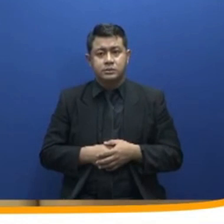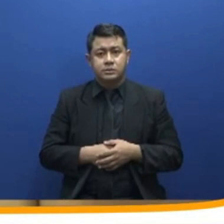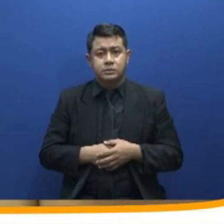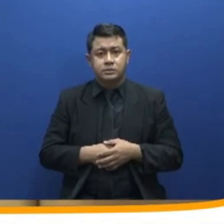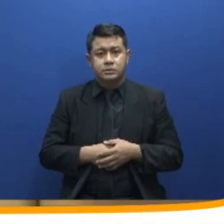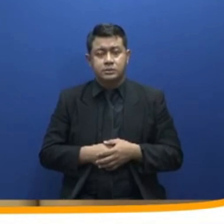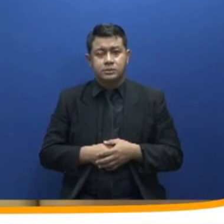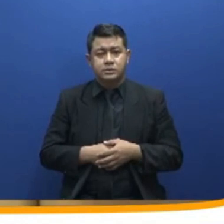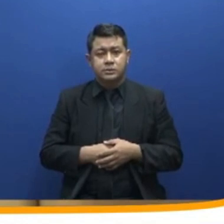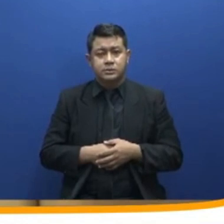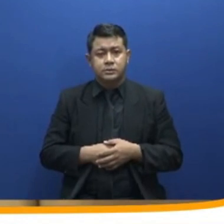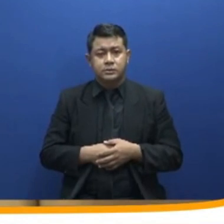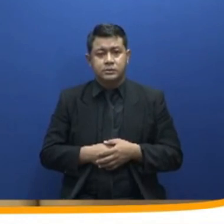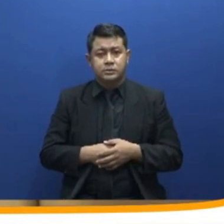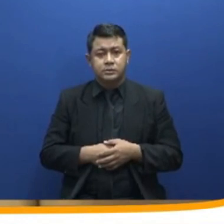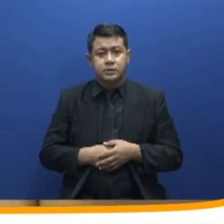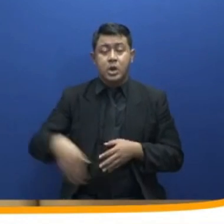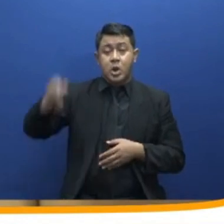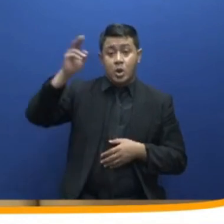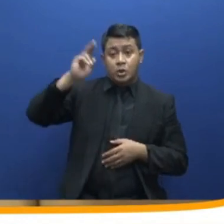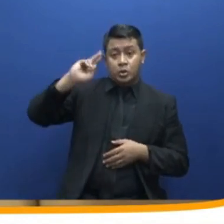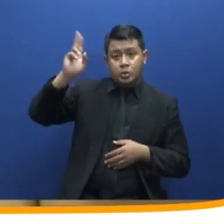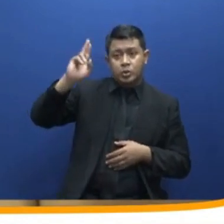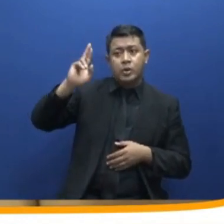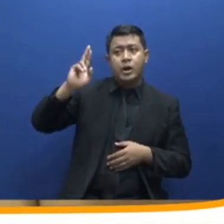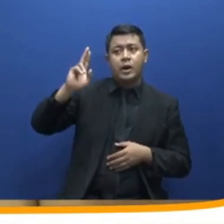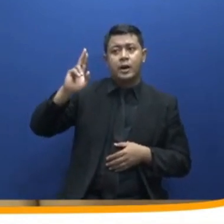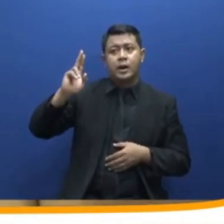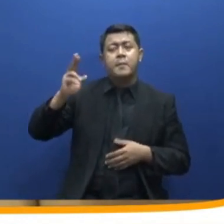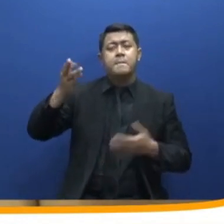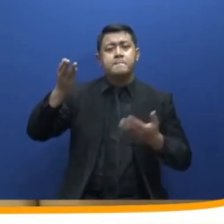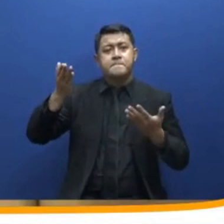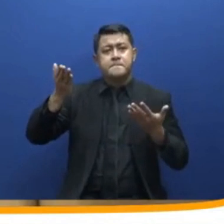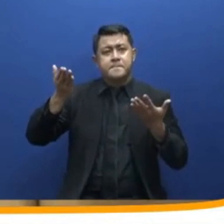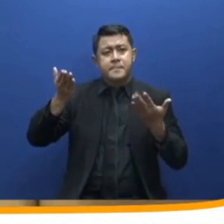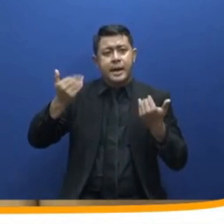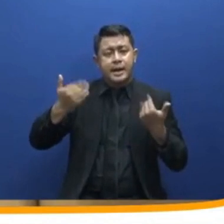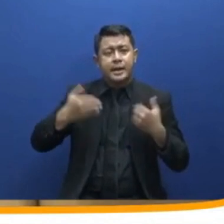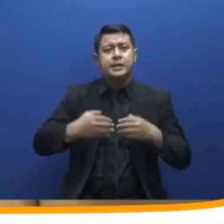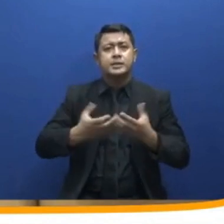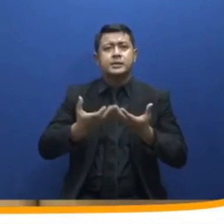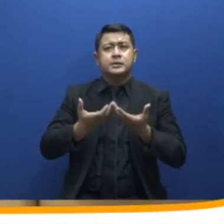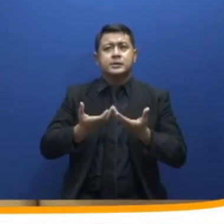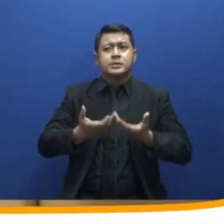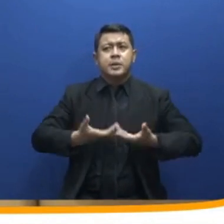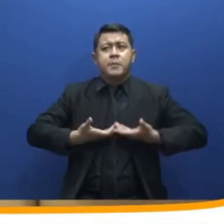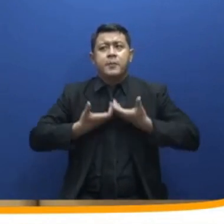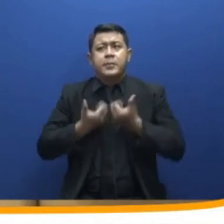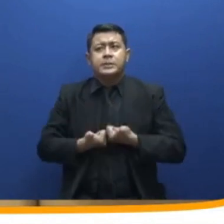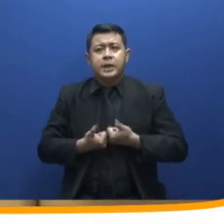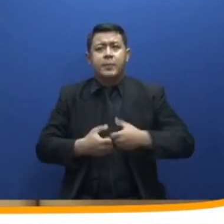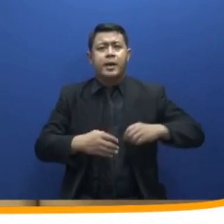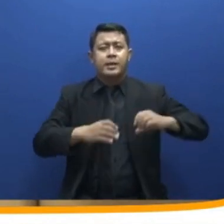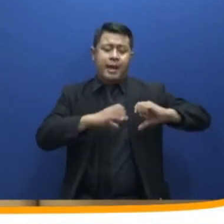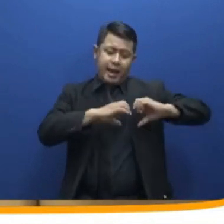bukan untuk membuat kejahatan hati dan Budi kita yang masih Tuhan berikan kepada kita untuk